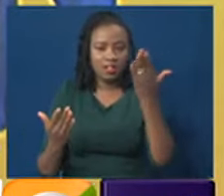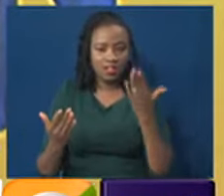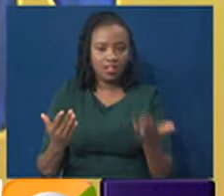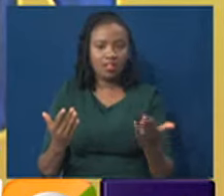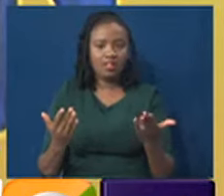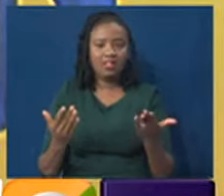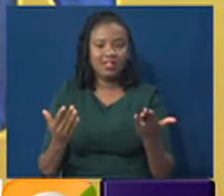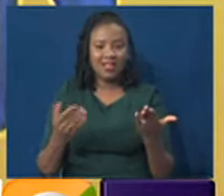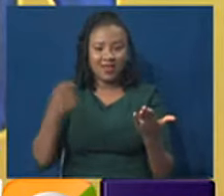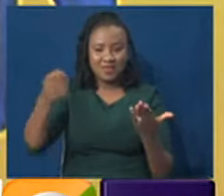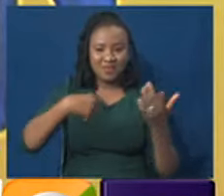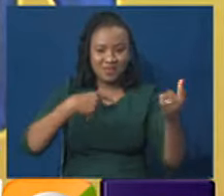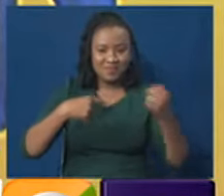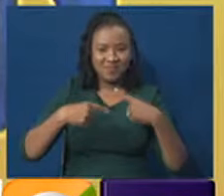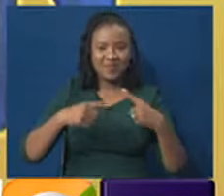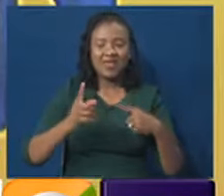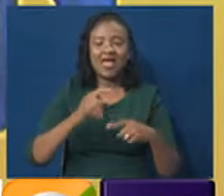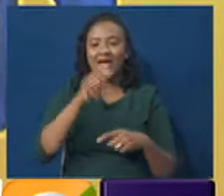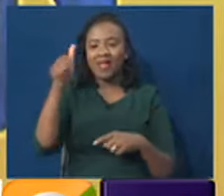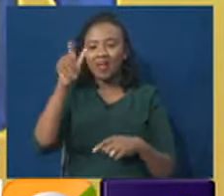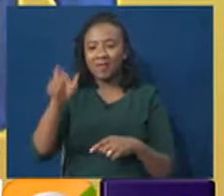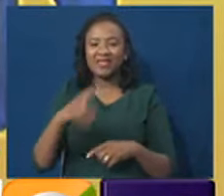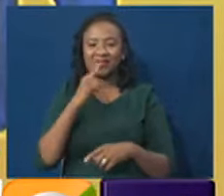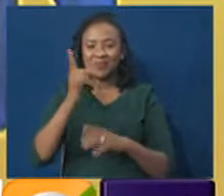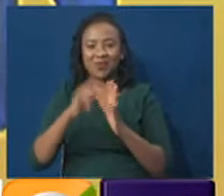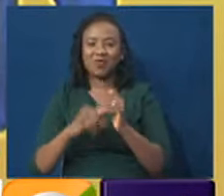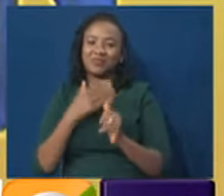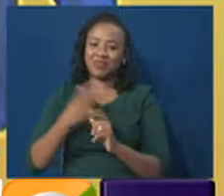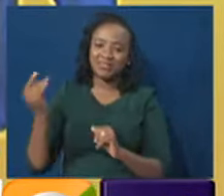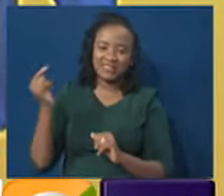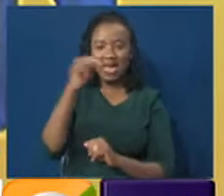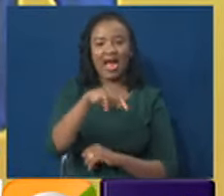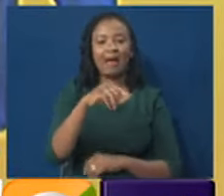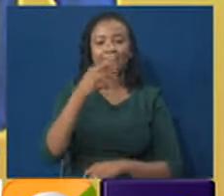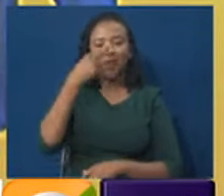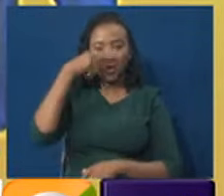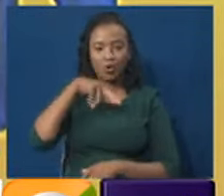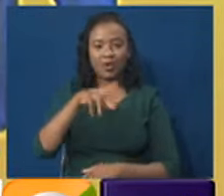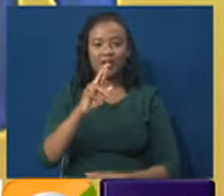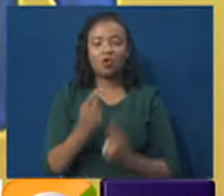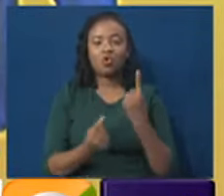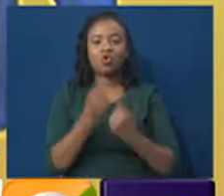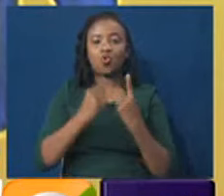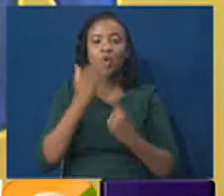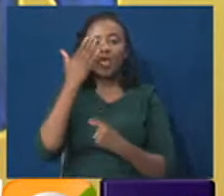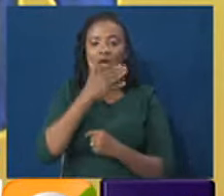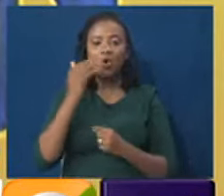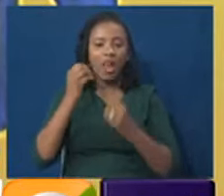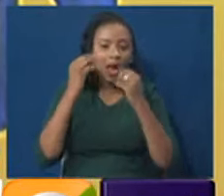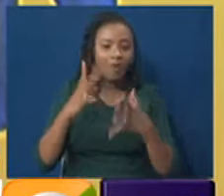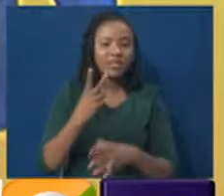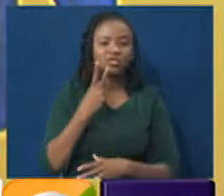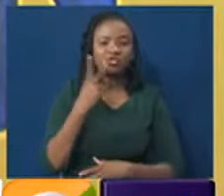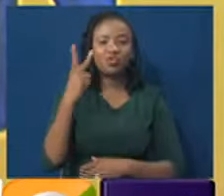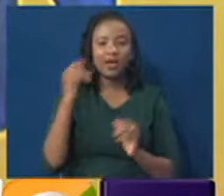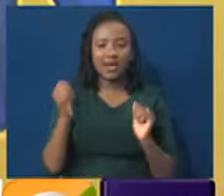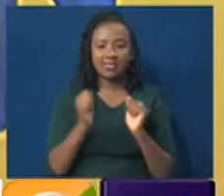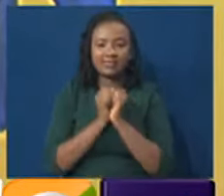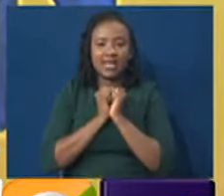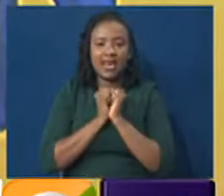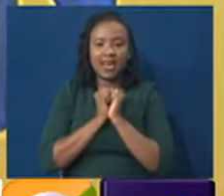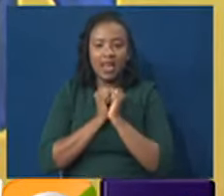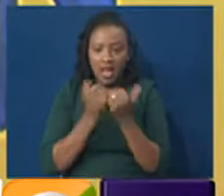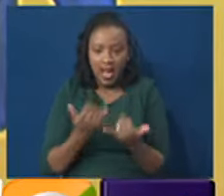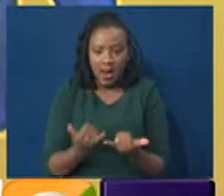Ruiru. Amesema kama mnaweza kupiga pale Ruiru mafuta ya kupikia, akasema ni 210.